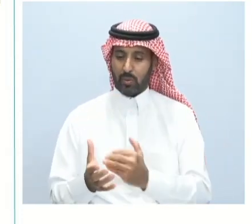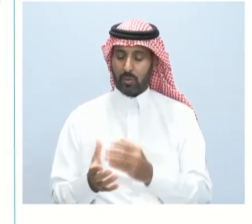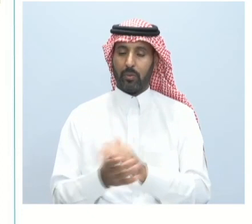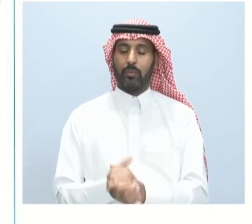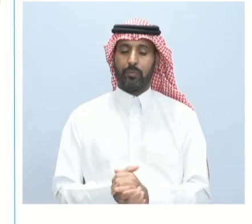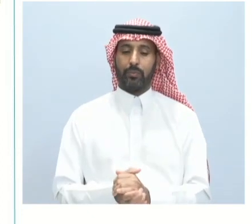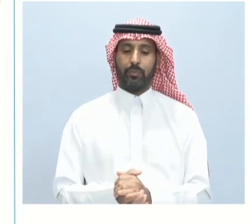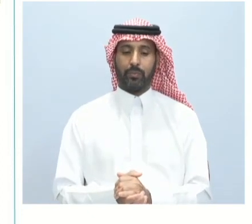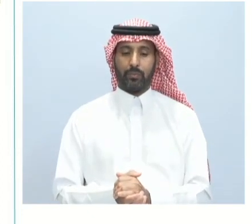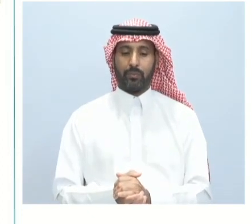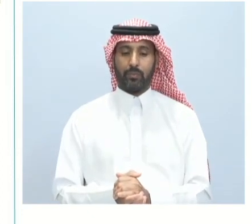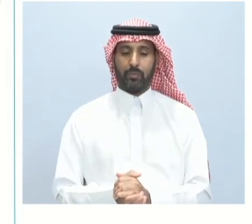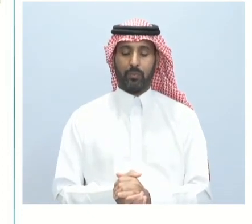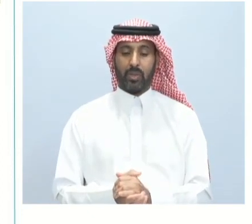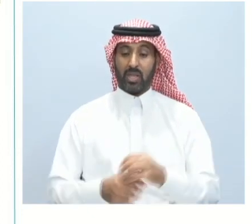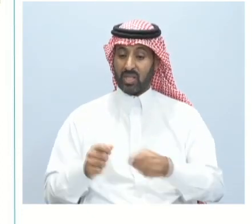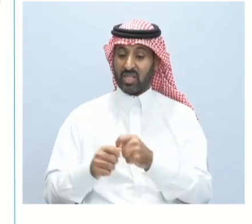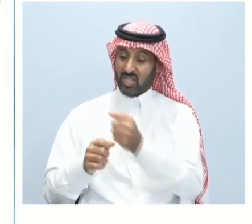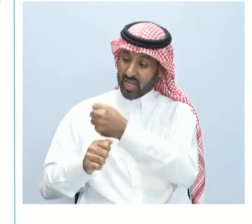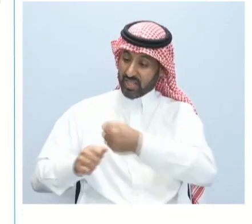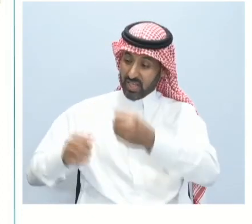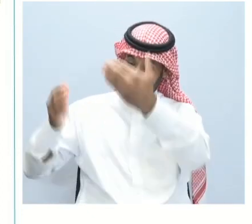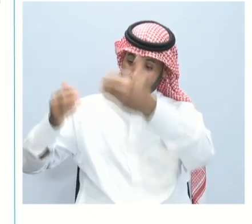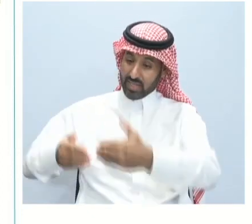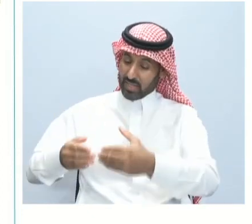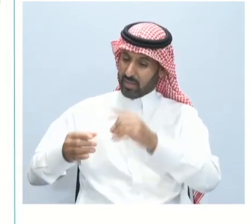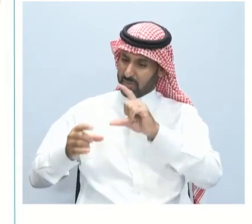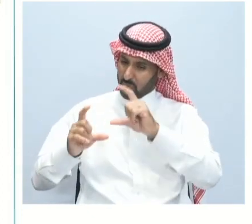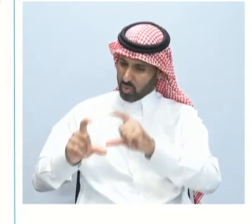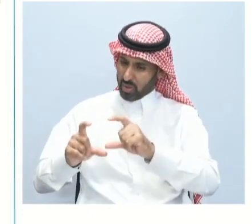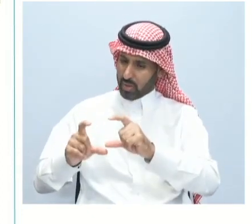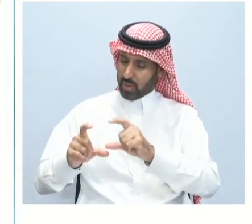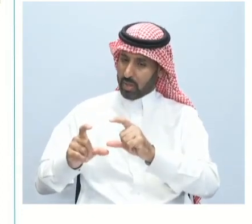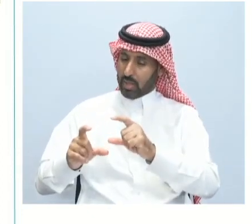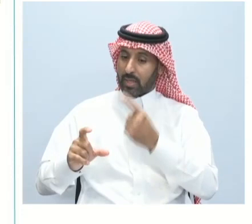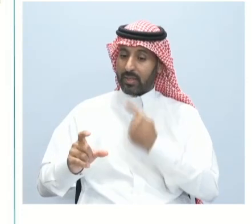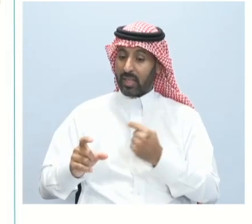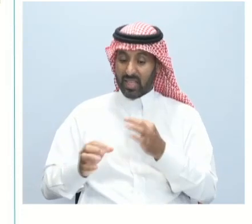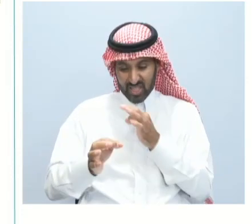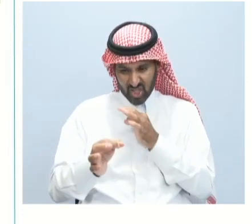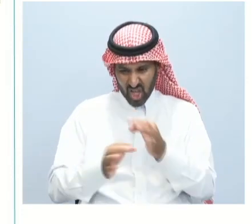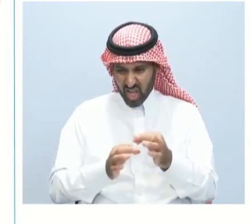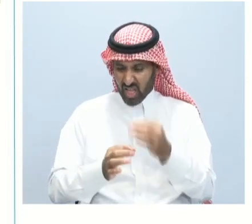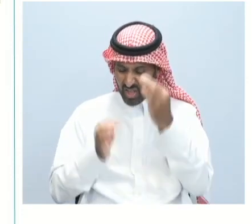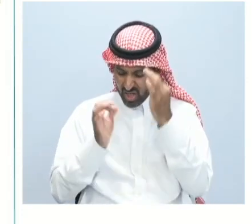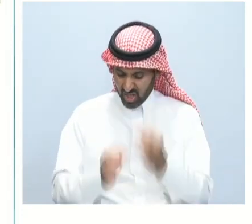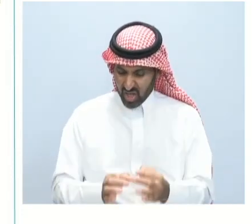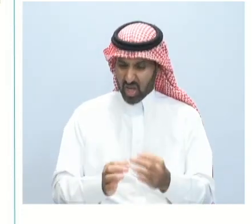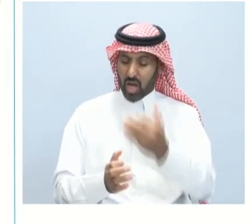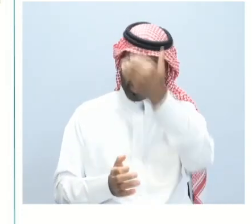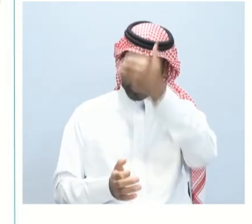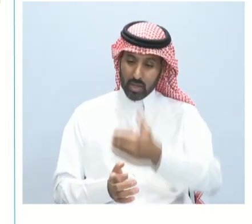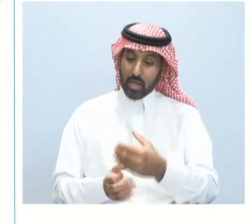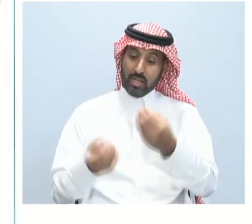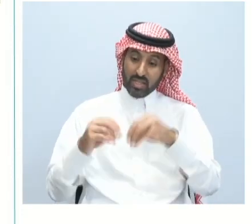الشركات عندنا القيد سعه تخزين محدوده تتطلب اداره دقيقه لمستويات مخزون الهدف من هذا القيد